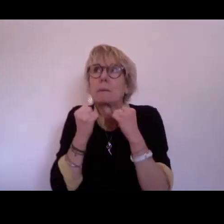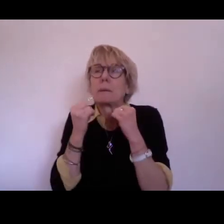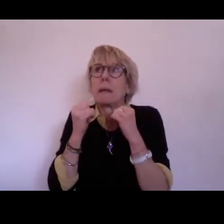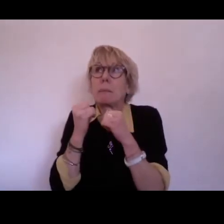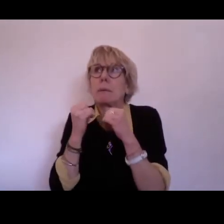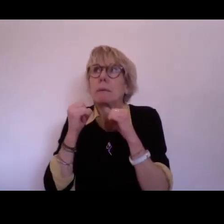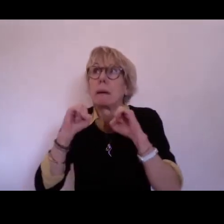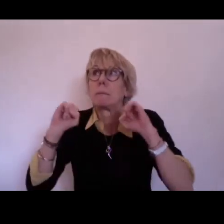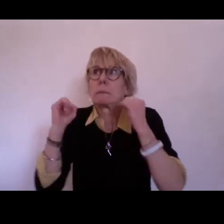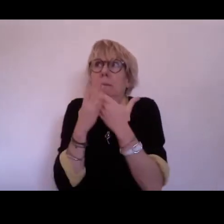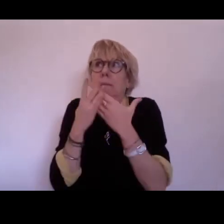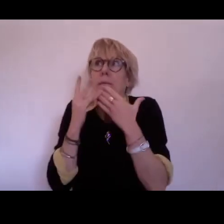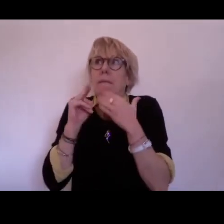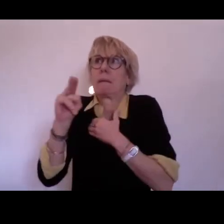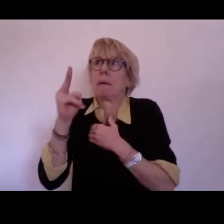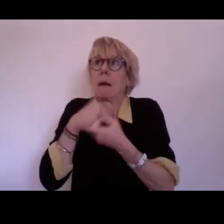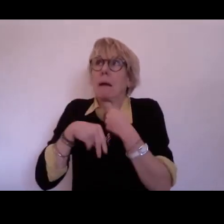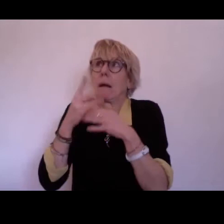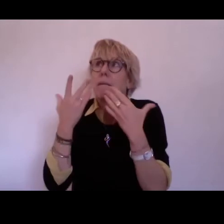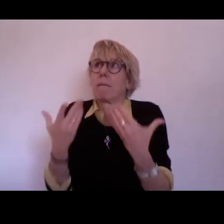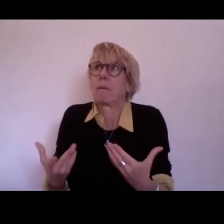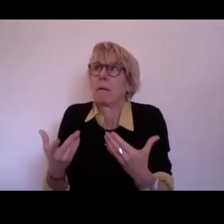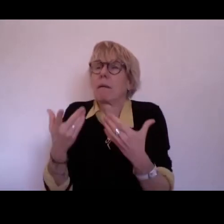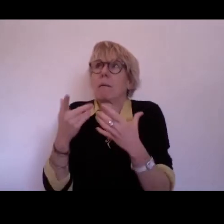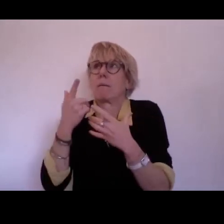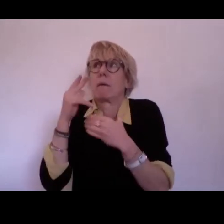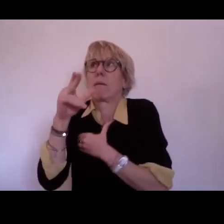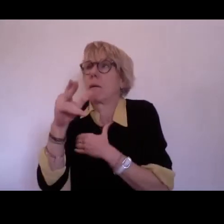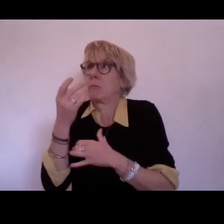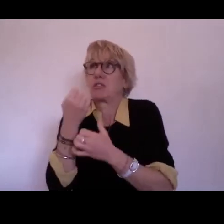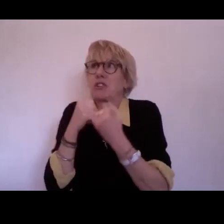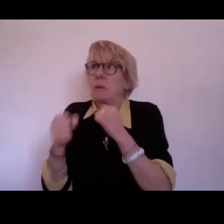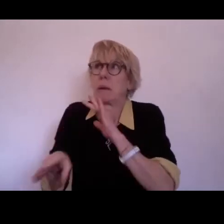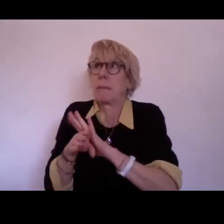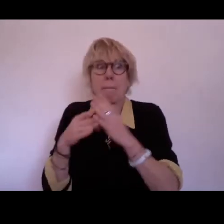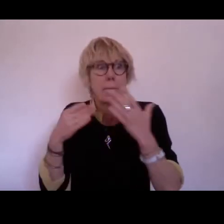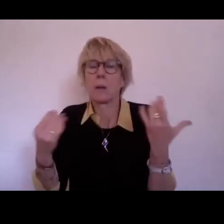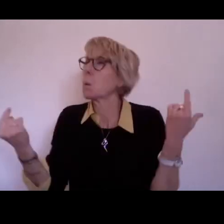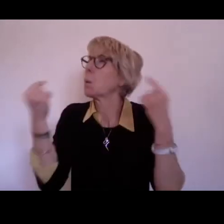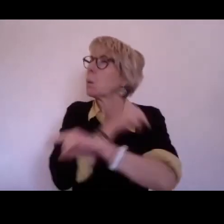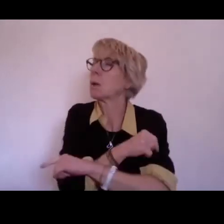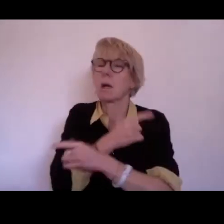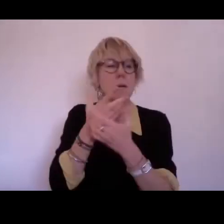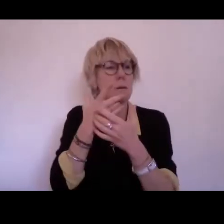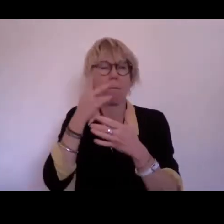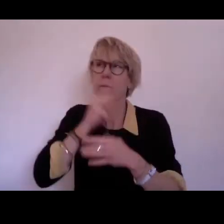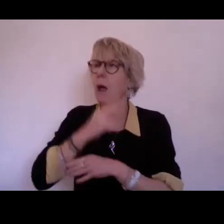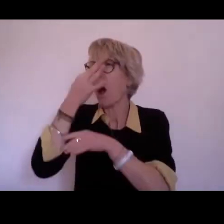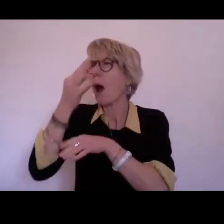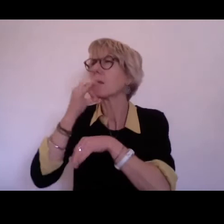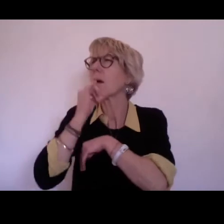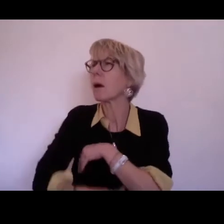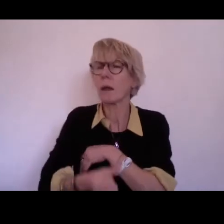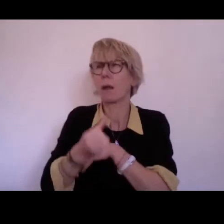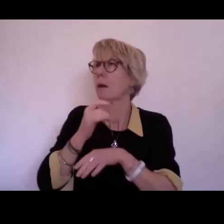vraiment, c'est convivial. C'est souvent amusant. Et puis surtout, il n'y a pas de jugement. On est à l'aise,